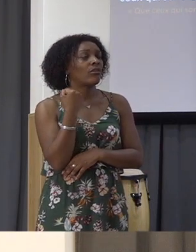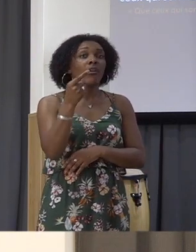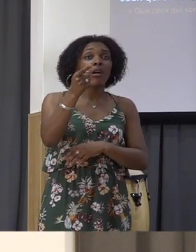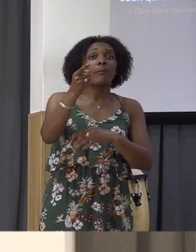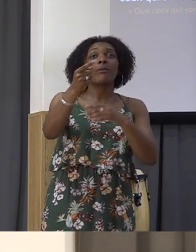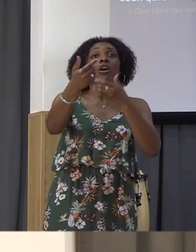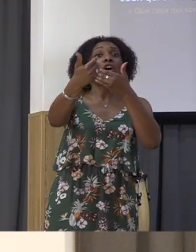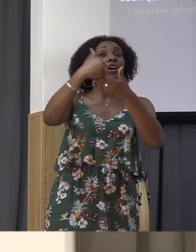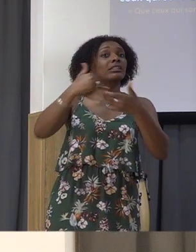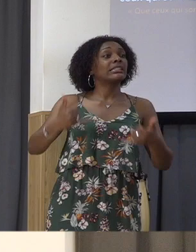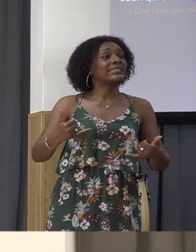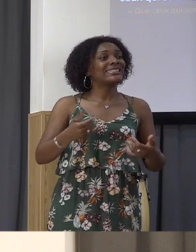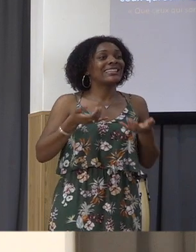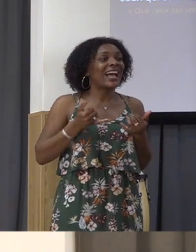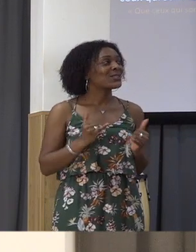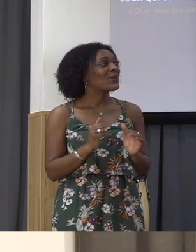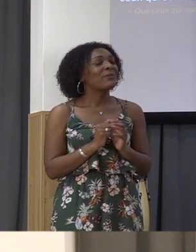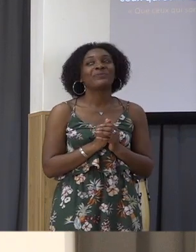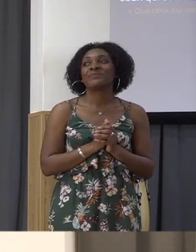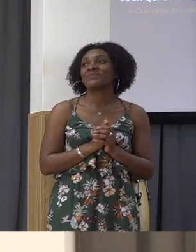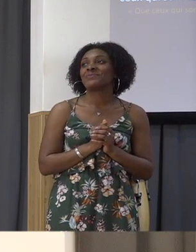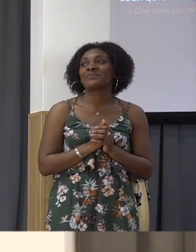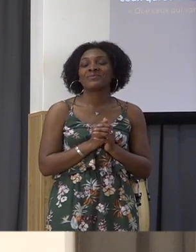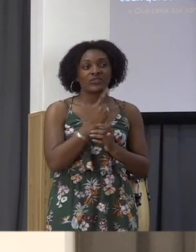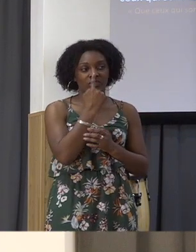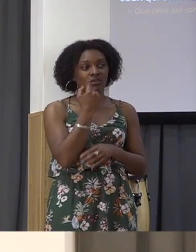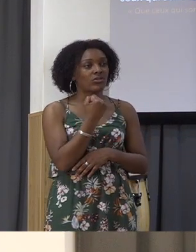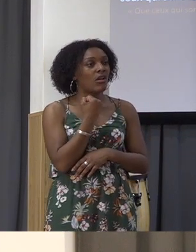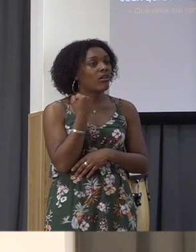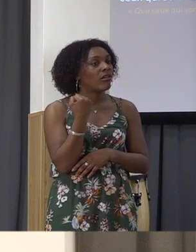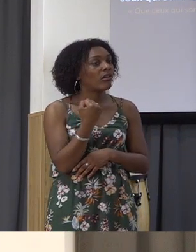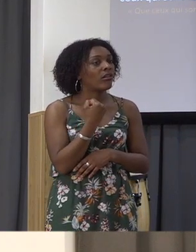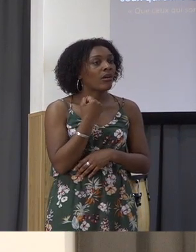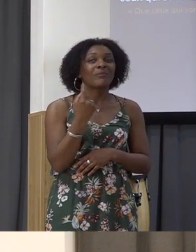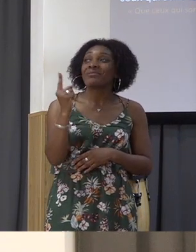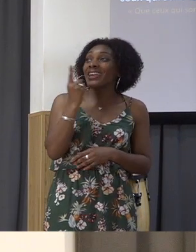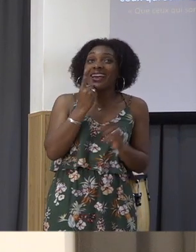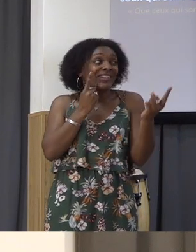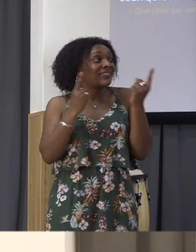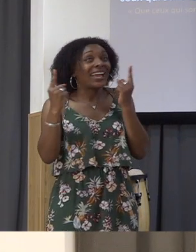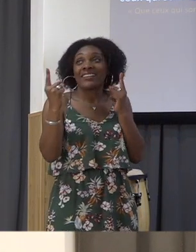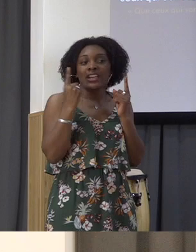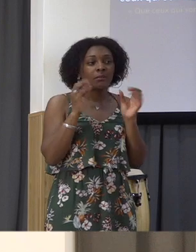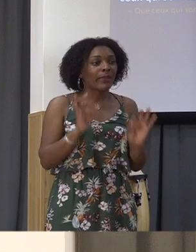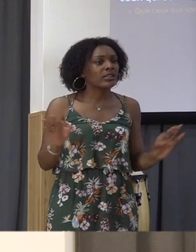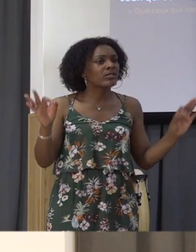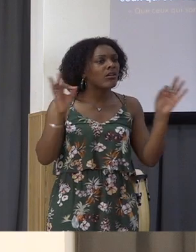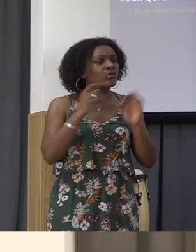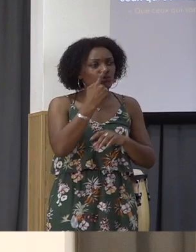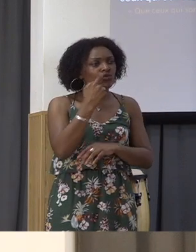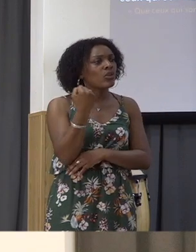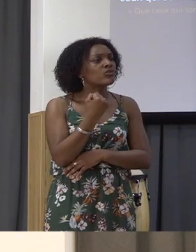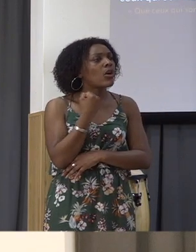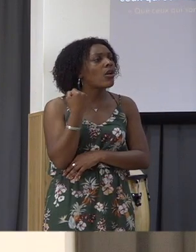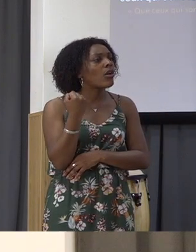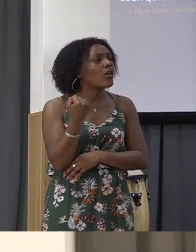quatre murs. C'est une situation qui peut être difficile. On peut être fragile simplement parce qu'on a été